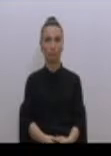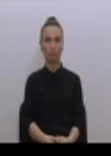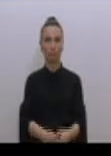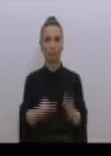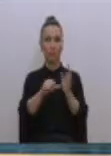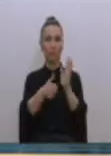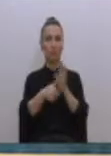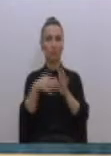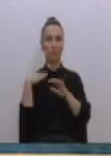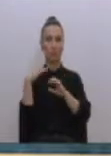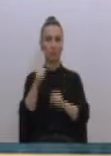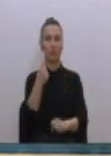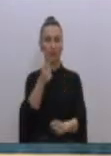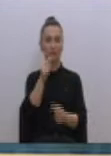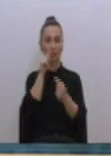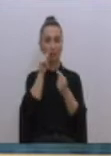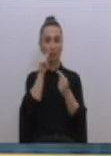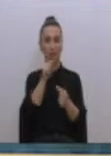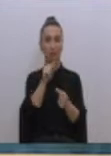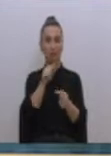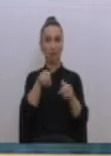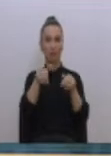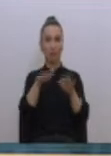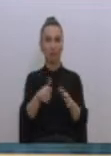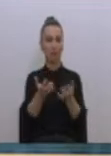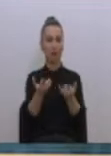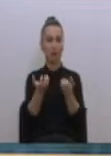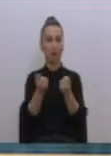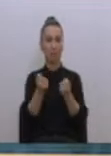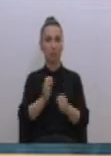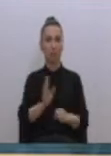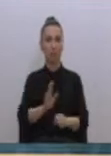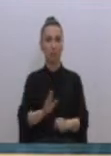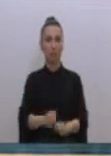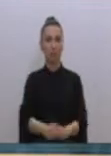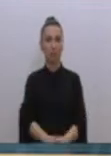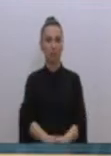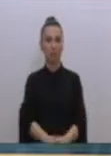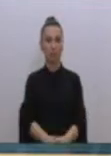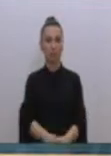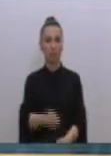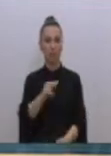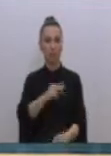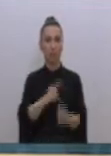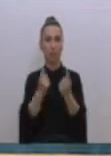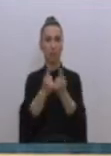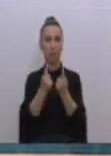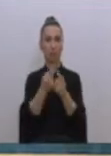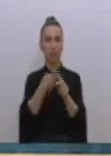16 მომხრე ერთ წინააღმდეგი დადგენილება არ არის მიღებული. Colegii, când s-a crescut, trebuie să amintim